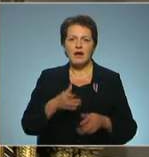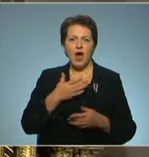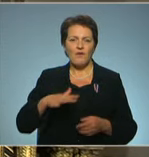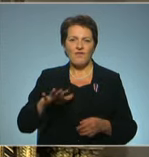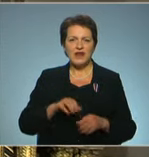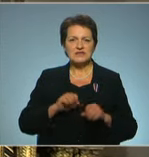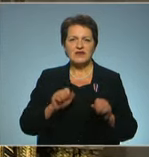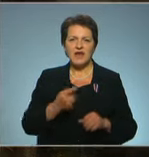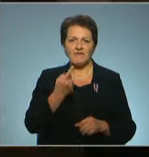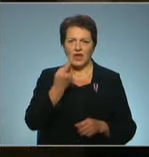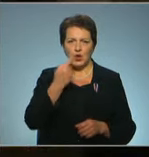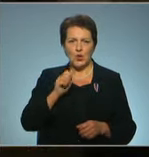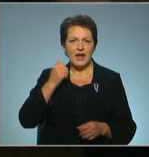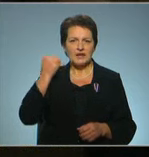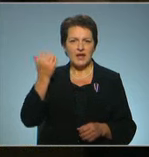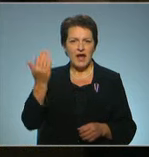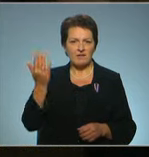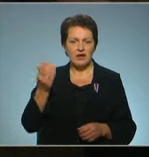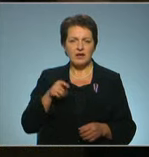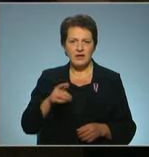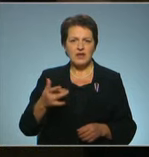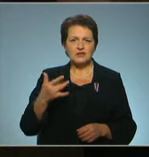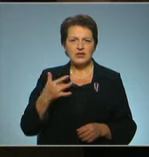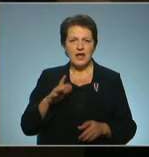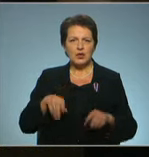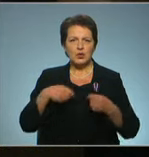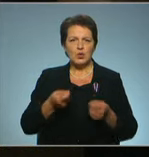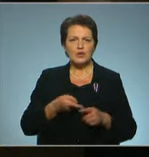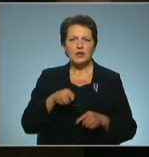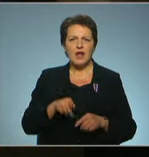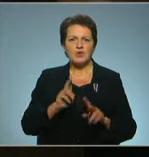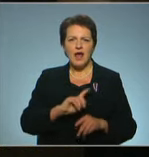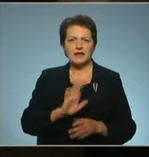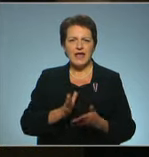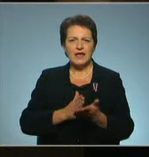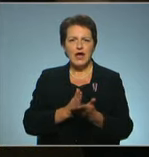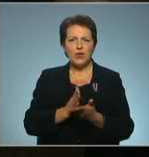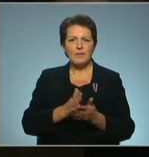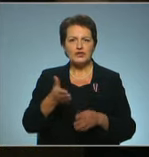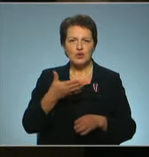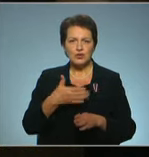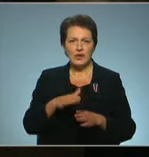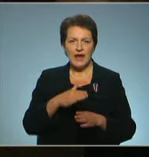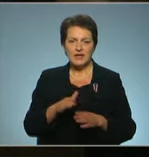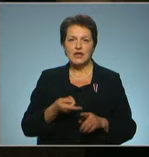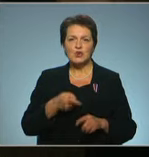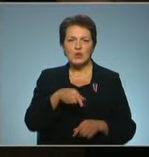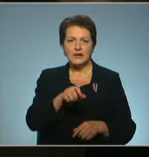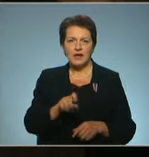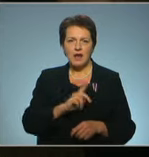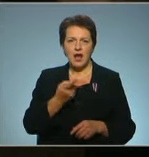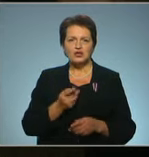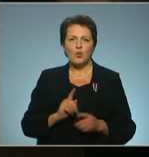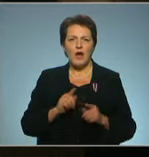no Dieva. Tas šķiet dod tādu, kā neierobežot kredītu tiem, kas nonākuši